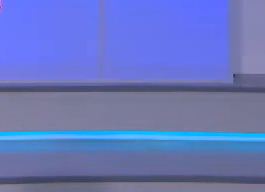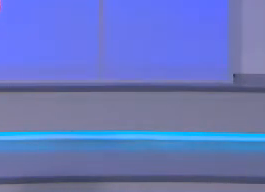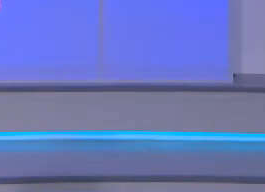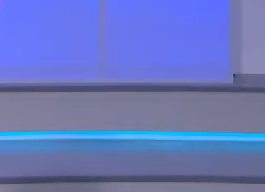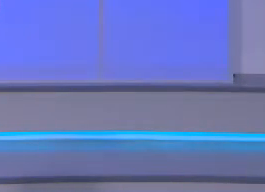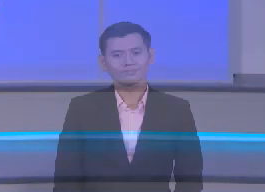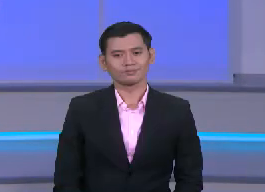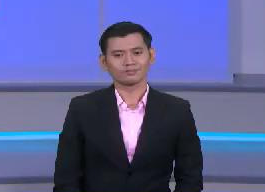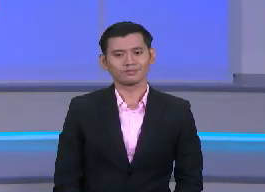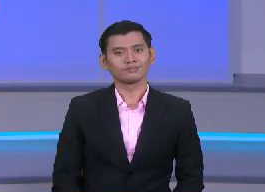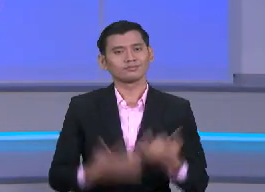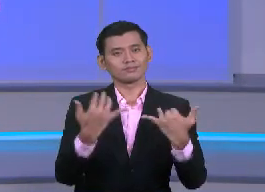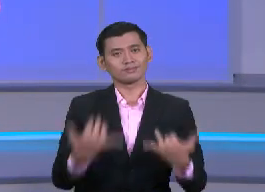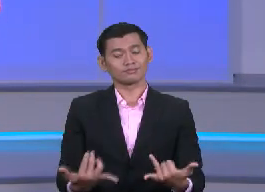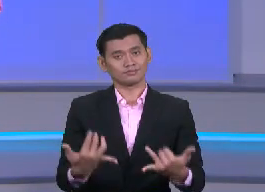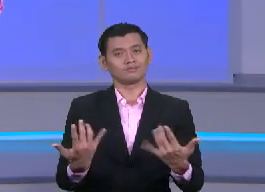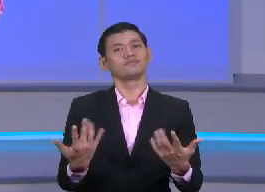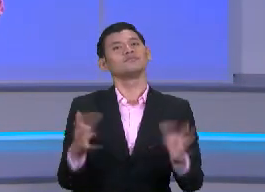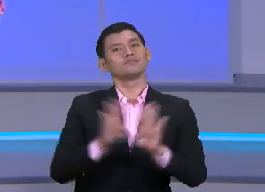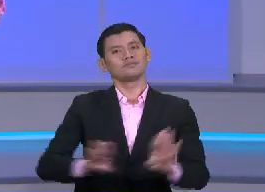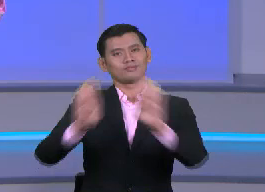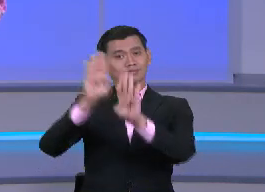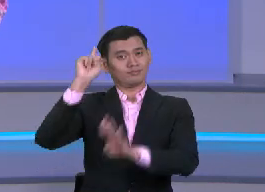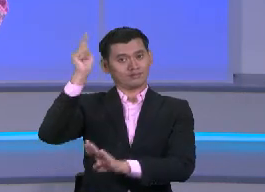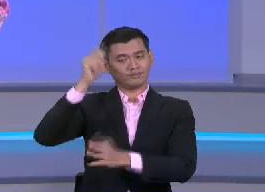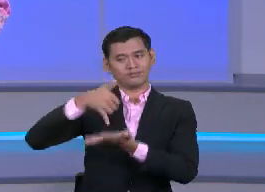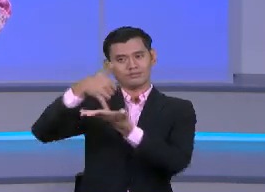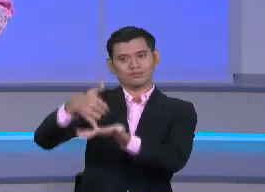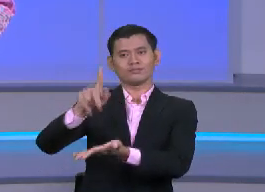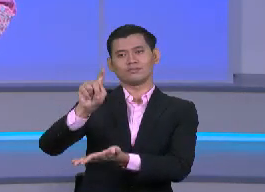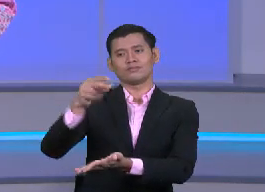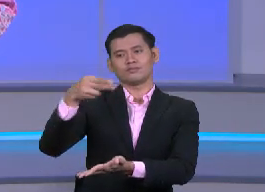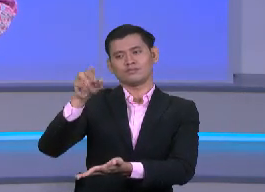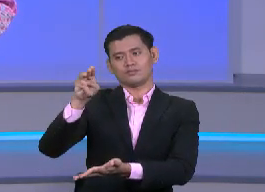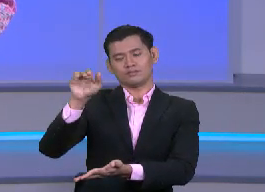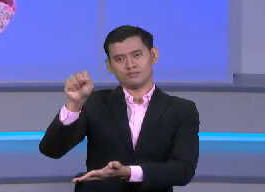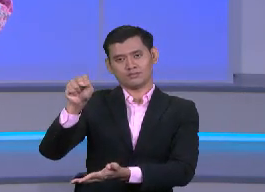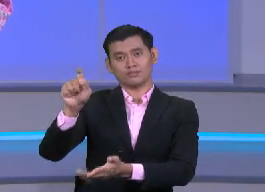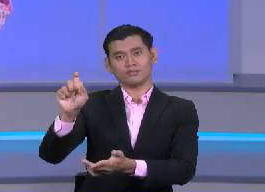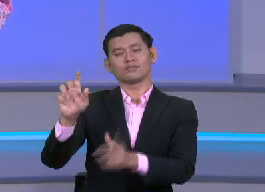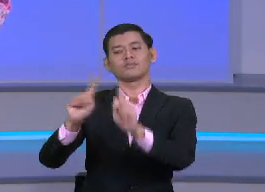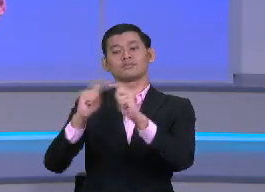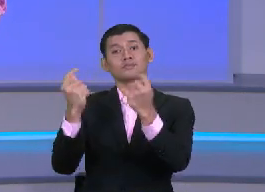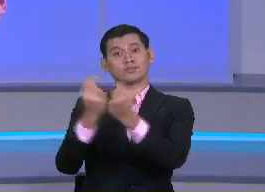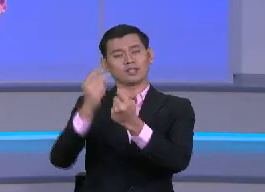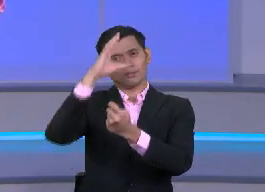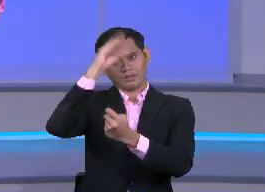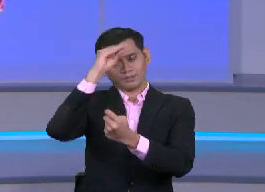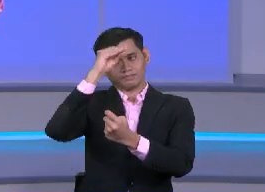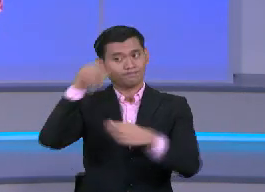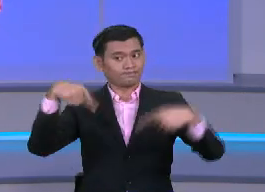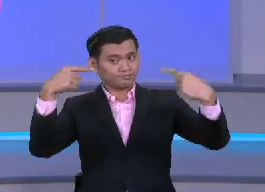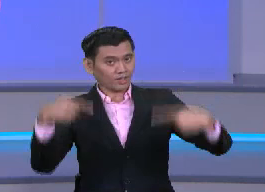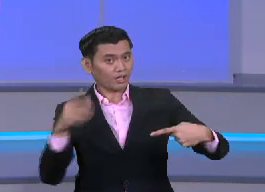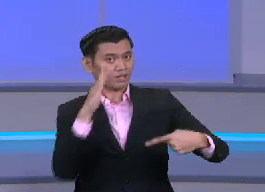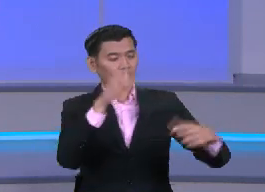Baik, kita beralih ke perkembangan badminton Piala Thomas. Peluang skuad laki negara mara ke separuh akhir terlihat cerah apabila diundi bertemu India di peringkat